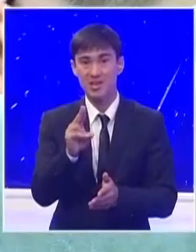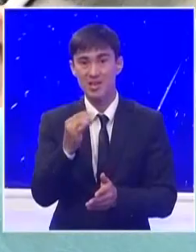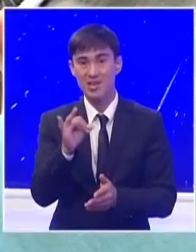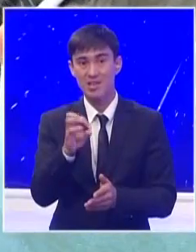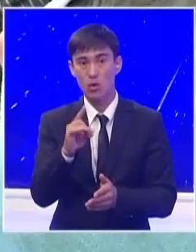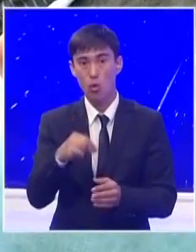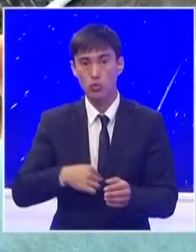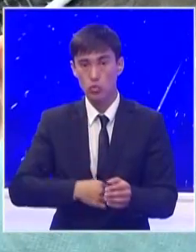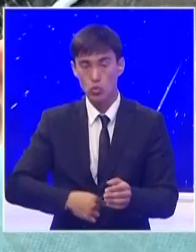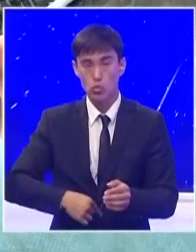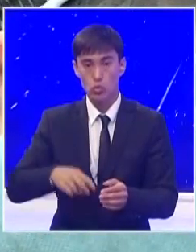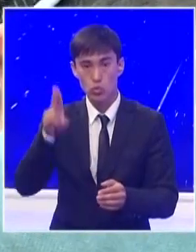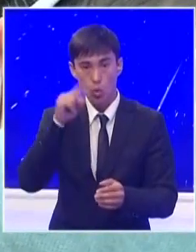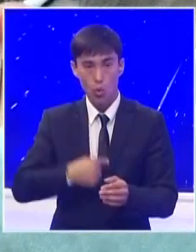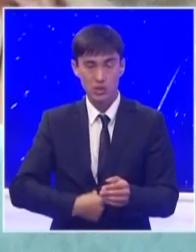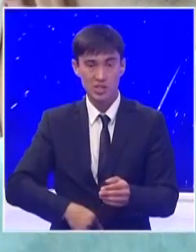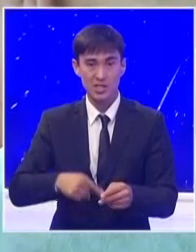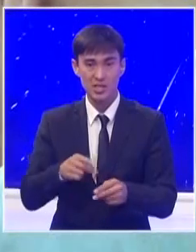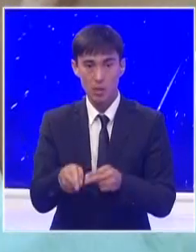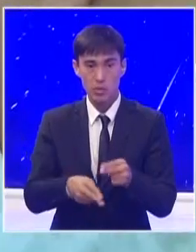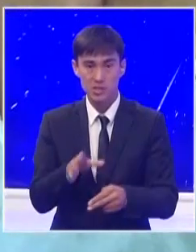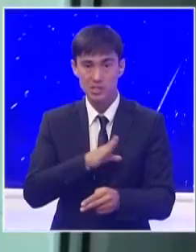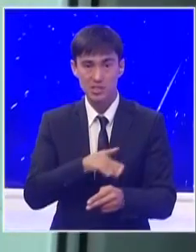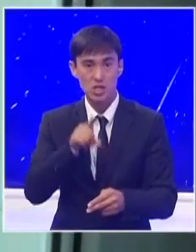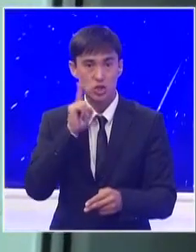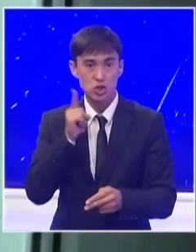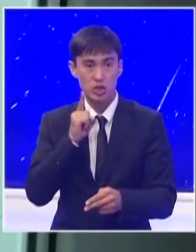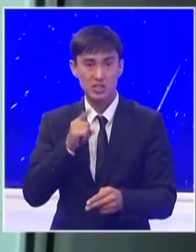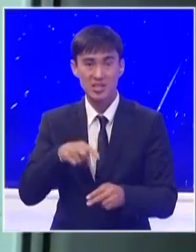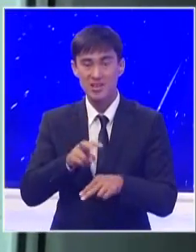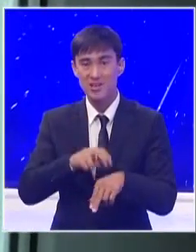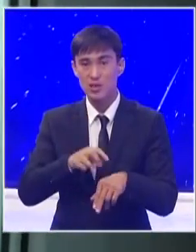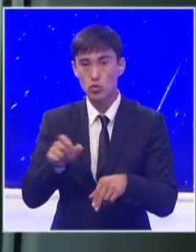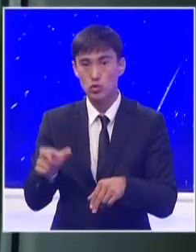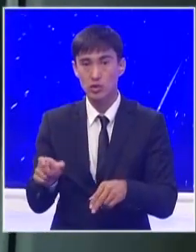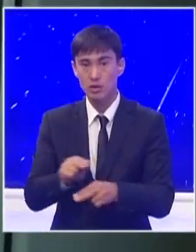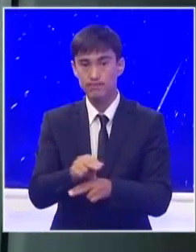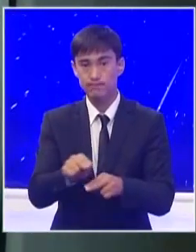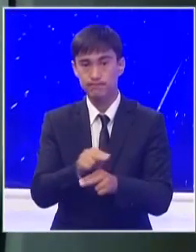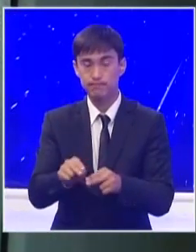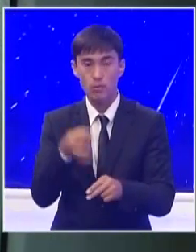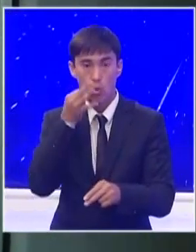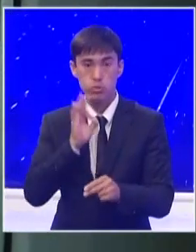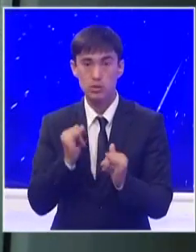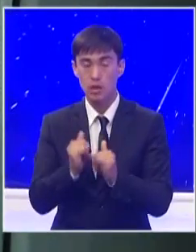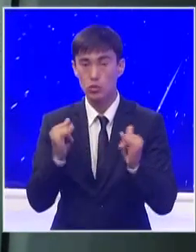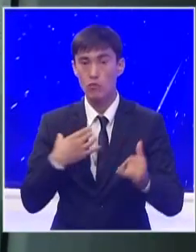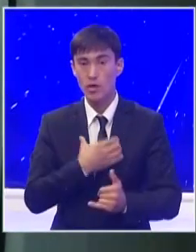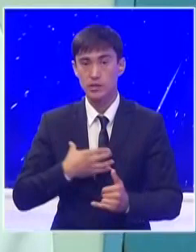шалдыққан. Отаға балалар ауруханасының жас хирургтары қатысты. Шеберлік сабағы жергілікті дәрігерлердің кәсібилігін арттыруда